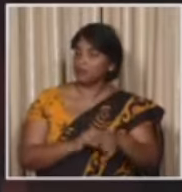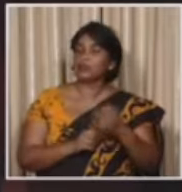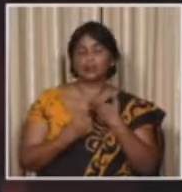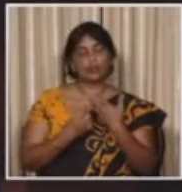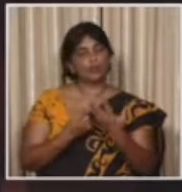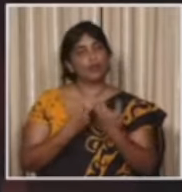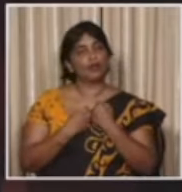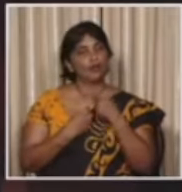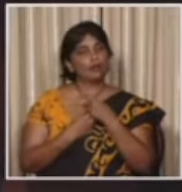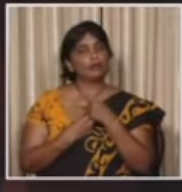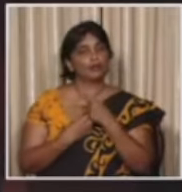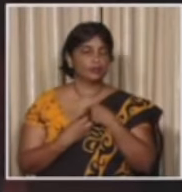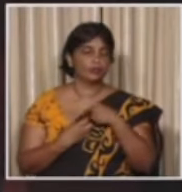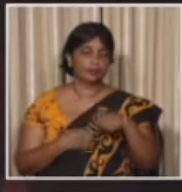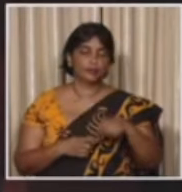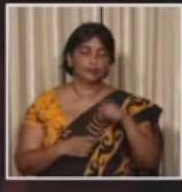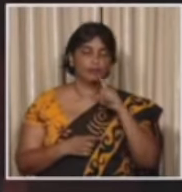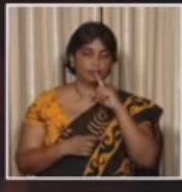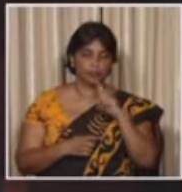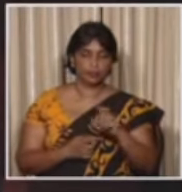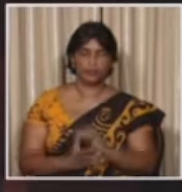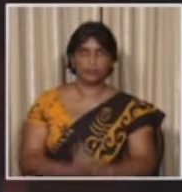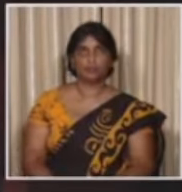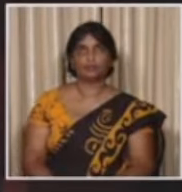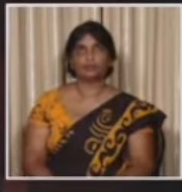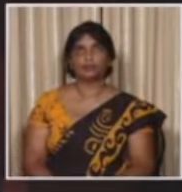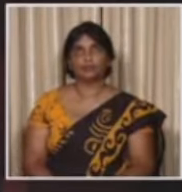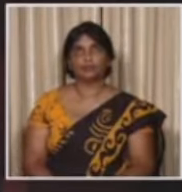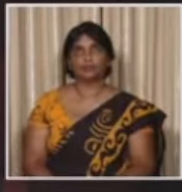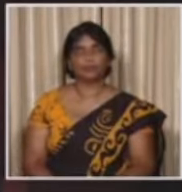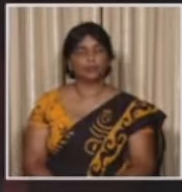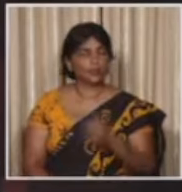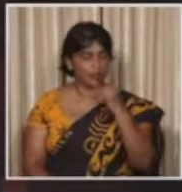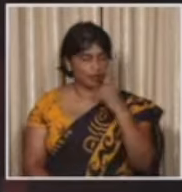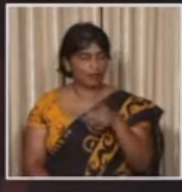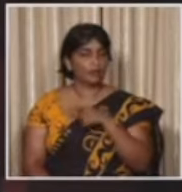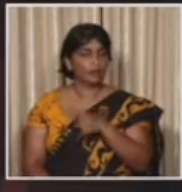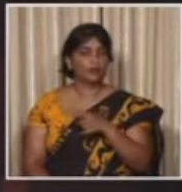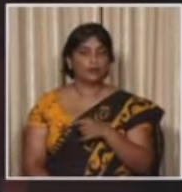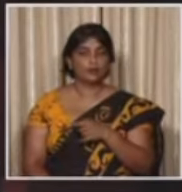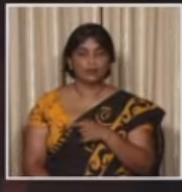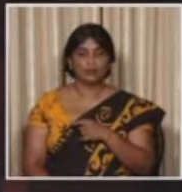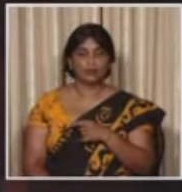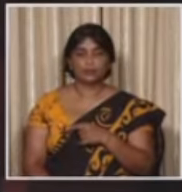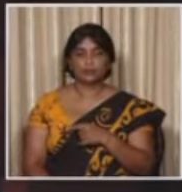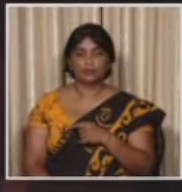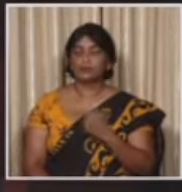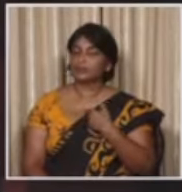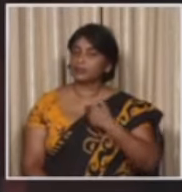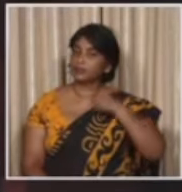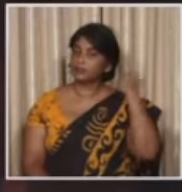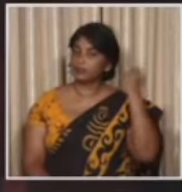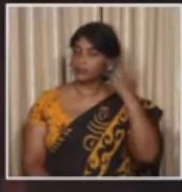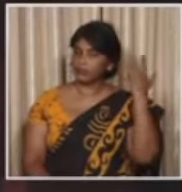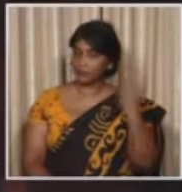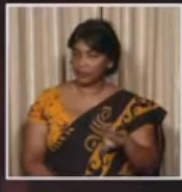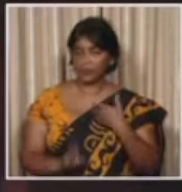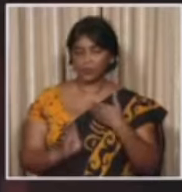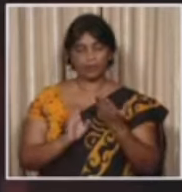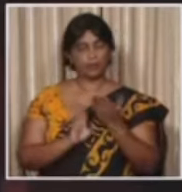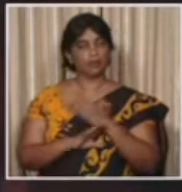අවශ්‍යයි කියන එක මම මේ අවස්ථාවේ යෝජනා කරා. ඒ නිසා විශේෂයෙන්ම මගේ කතාව අවසන් කරන්නට